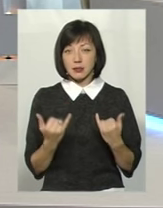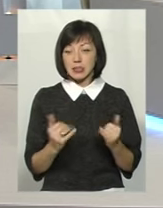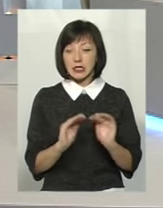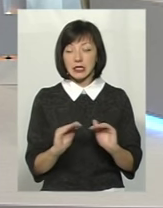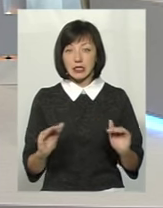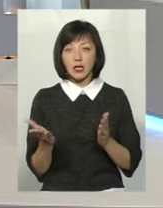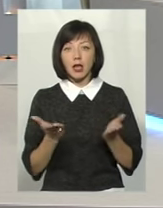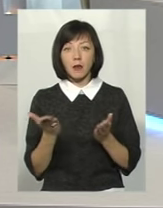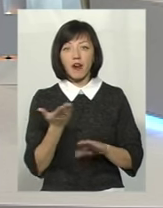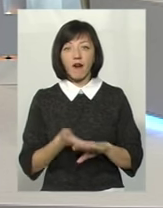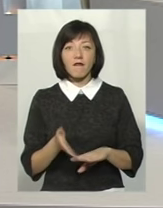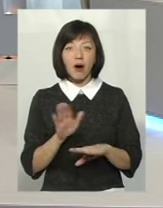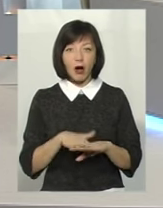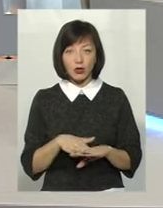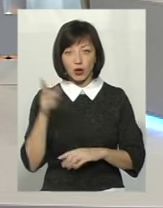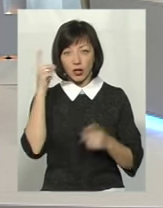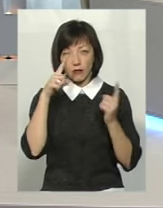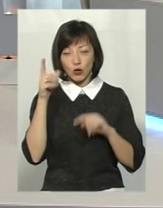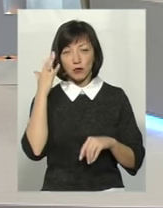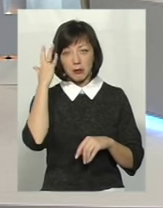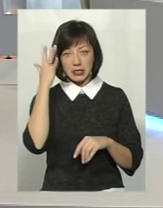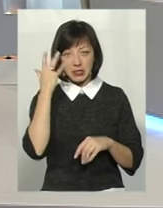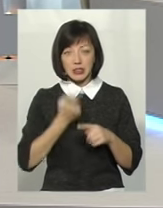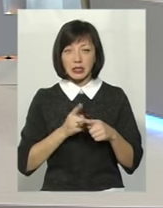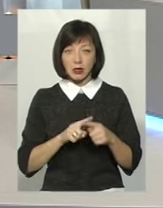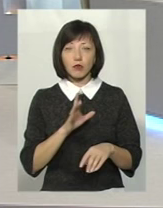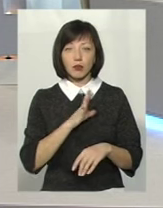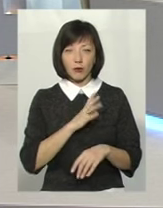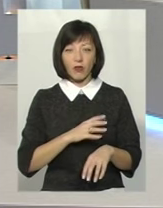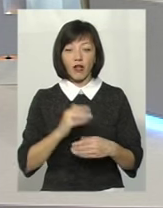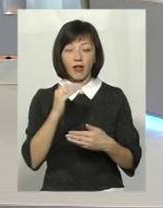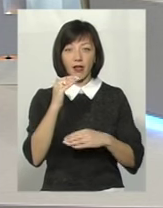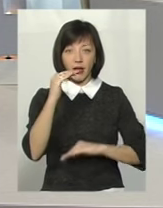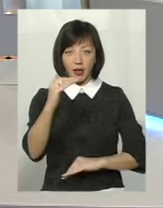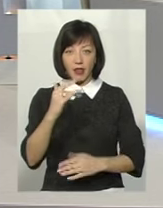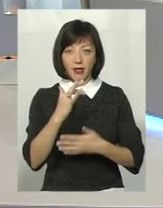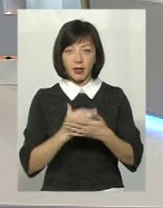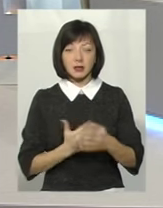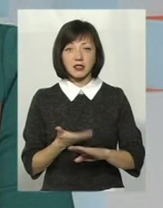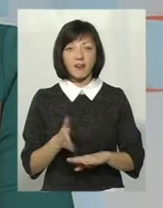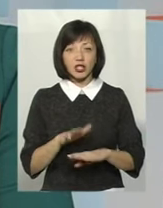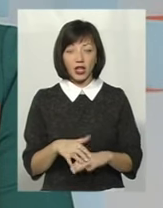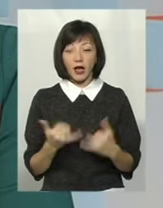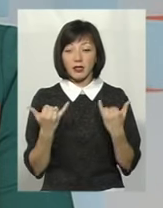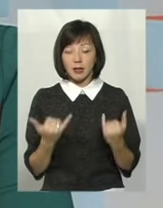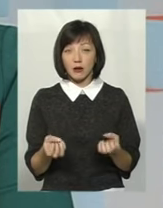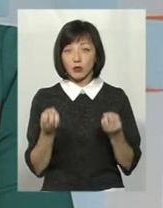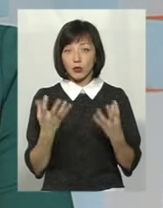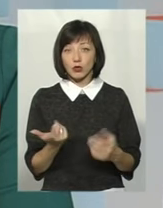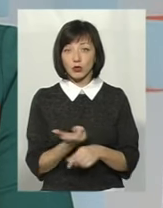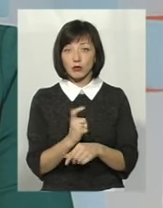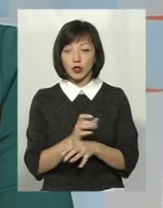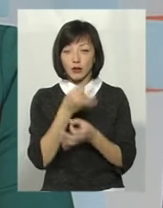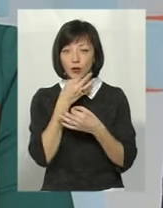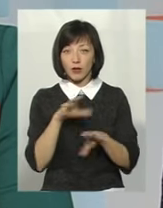яким важко творчо мислити, це був текст заважкий. А зараз це просто більш у